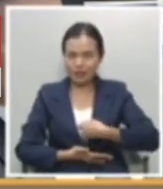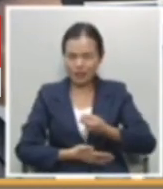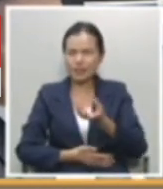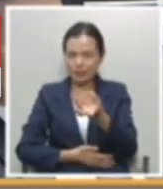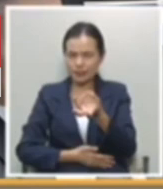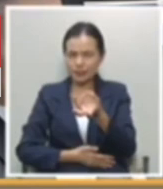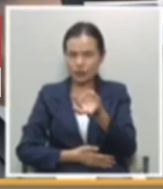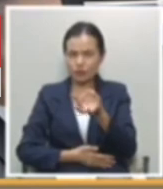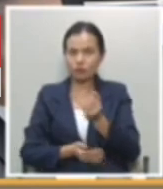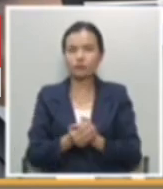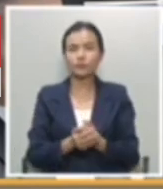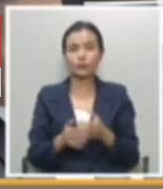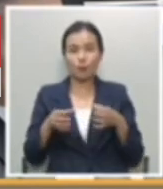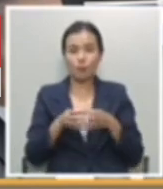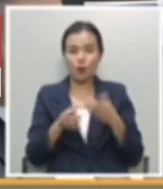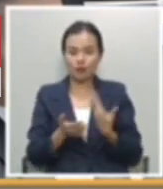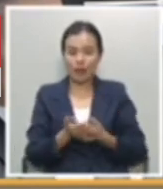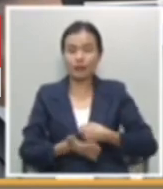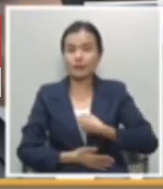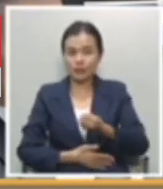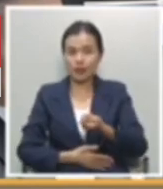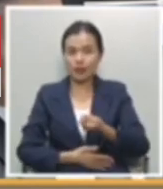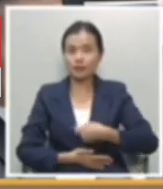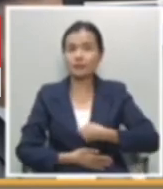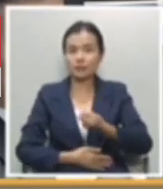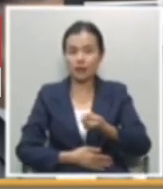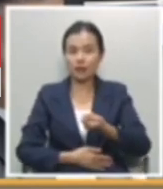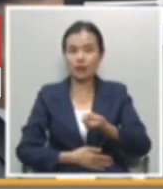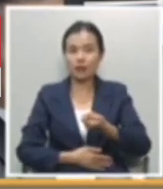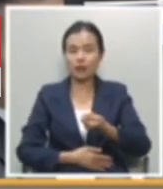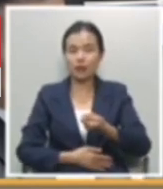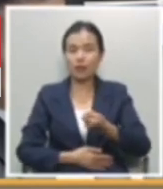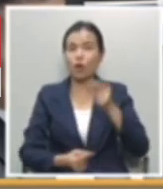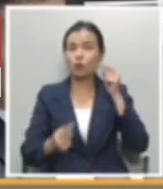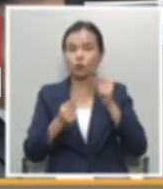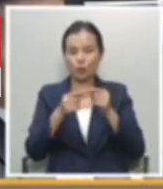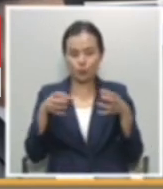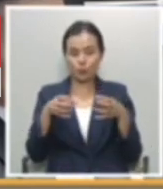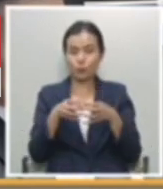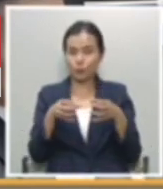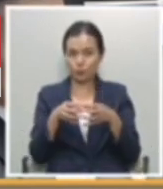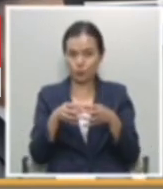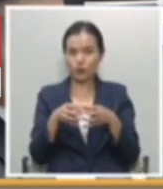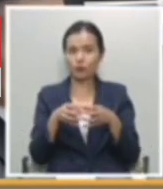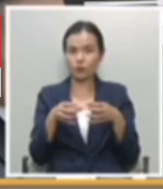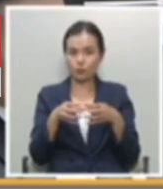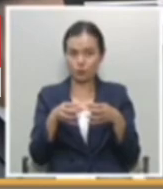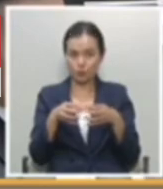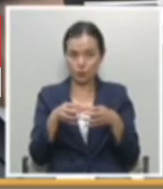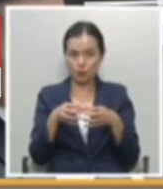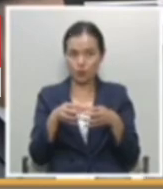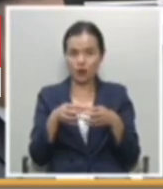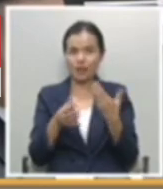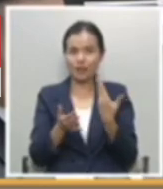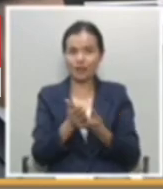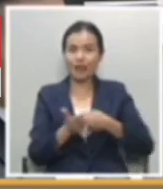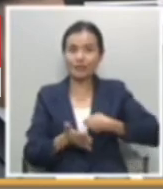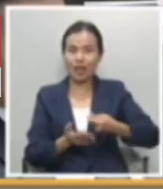วครับในหมวดรายจ่ายนั้นนะครับผมว่าด้วยหมวดรายจ่ายทุนหมุ